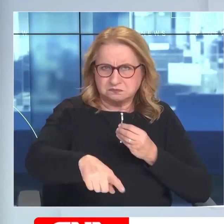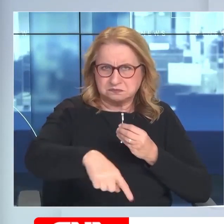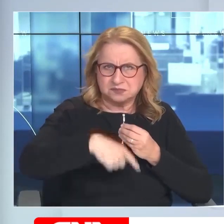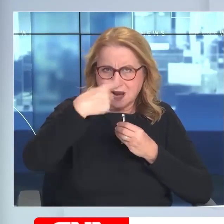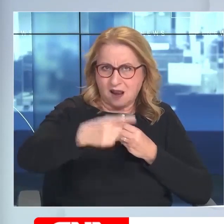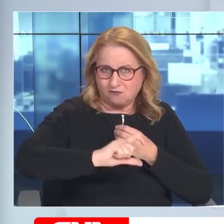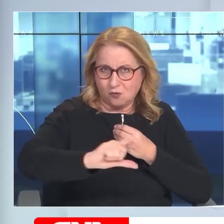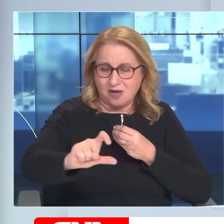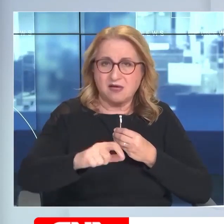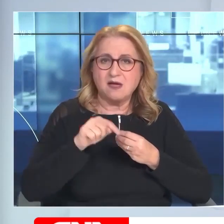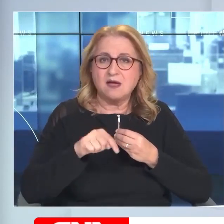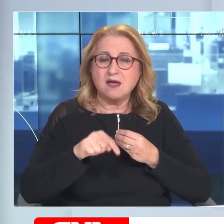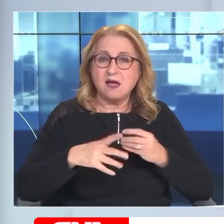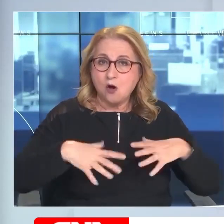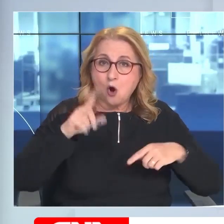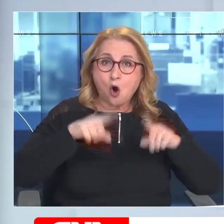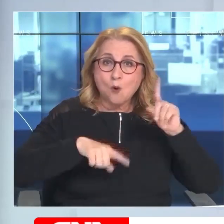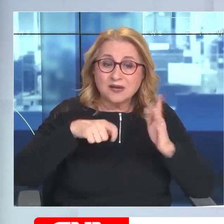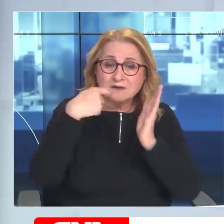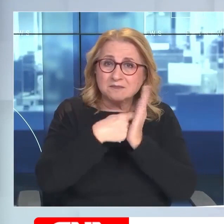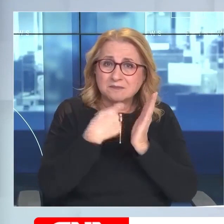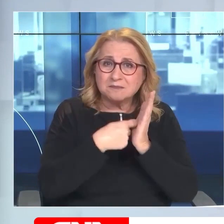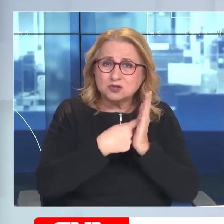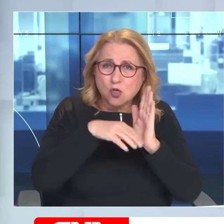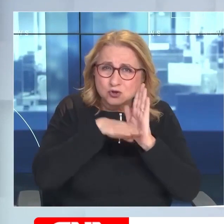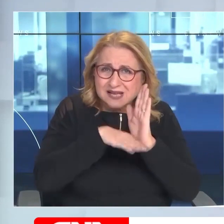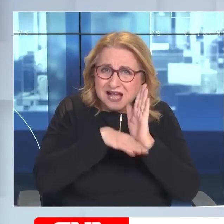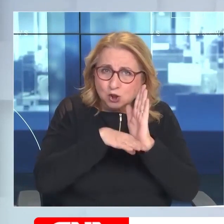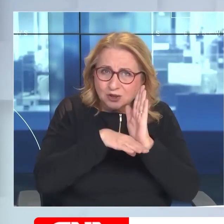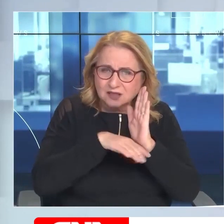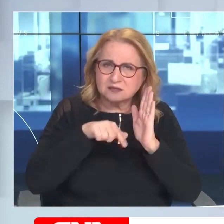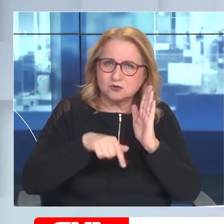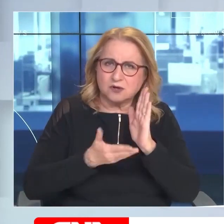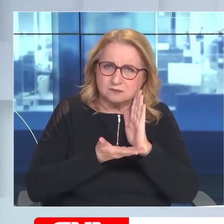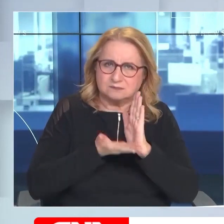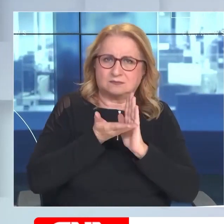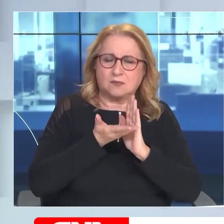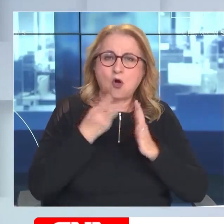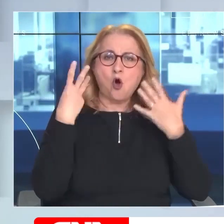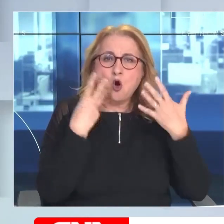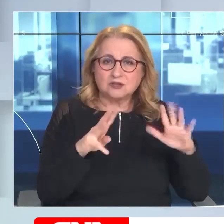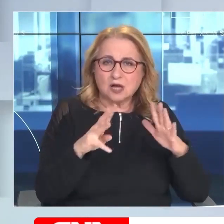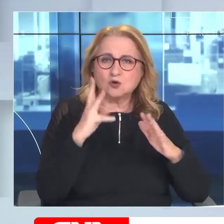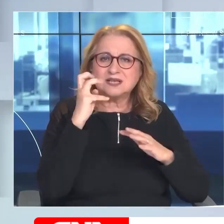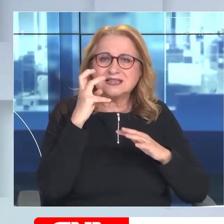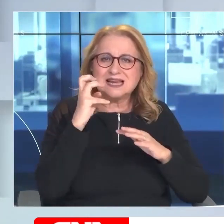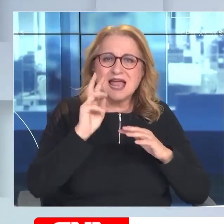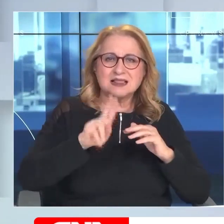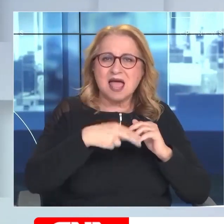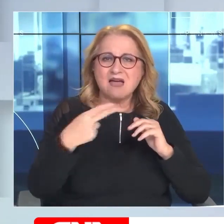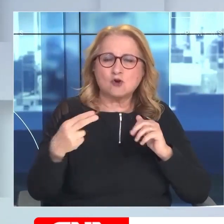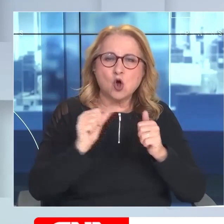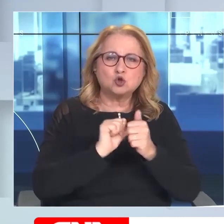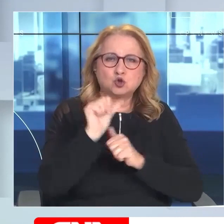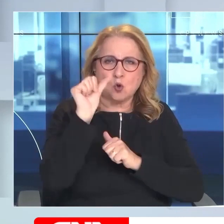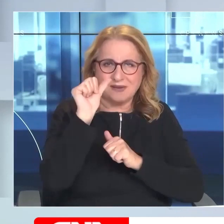τώρα. Όσοι αμείβονται με τον κατώτατο μισθό θα λαμβάνουν 830 ευρώ το μήνα. Μιλάμε